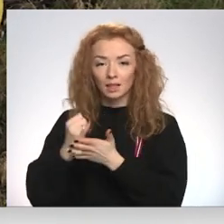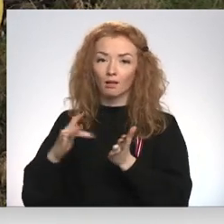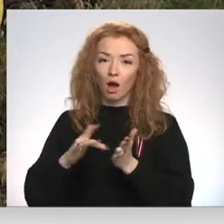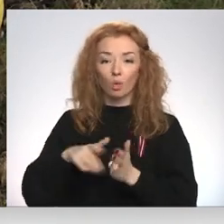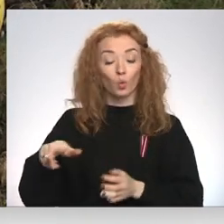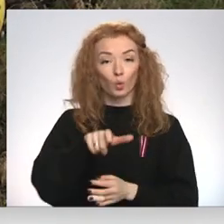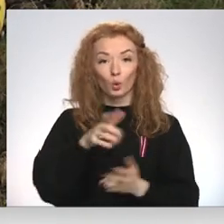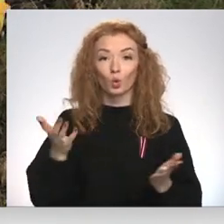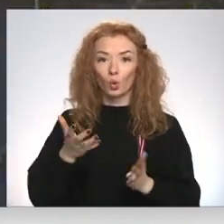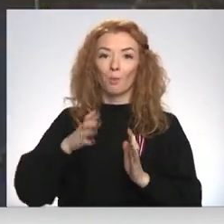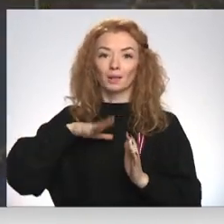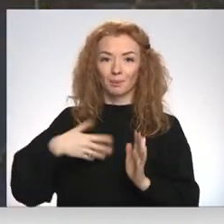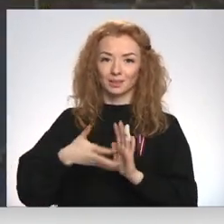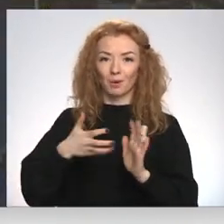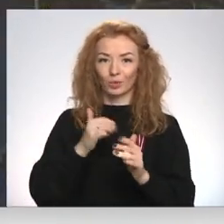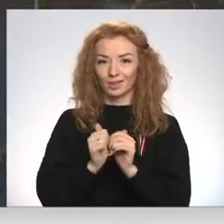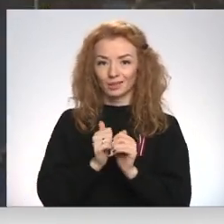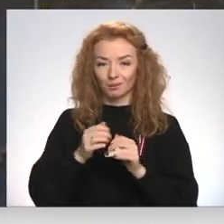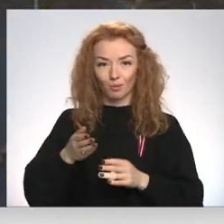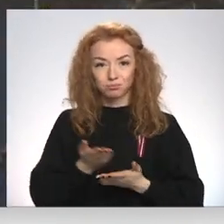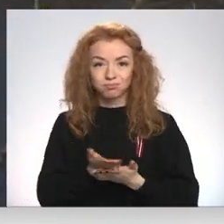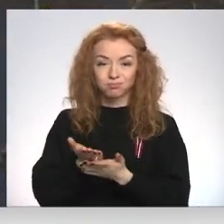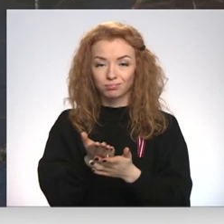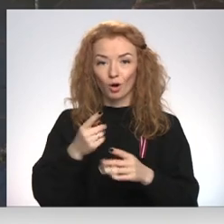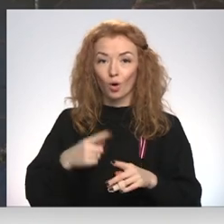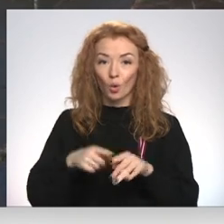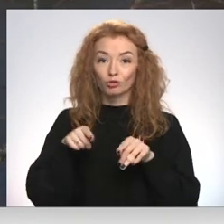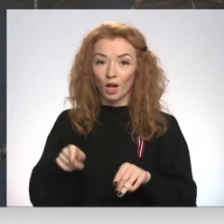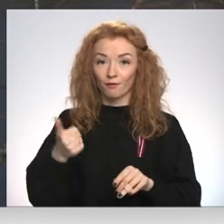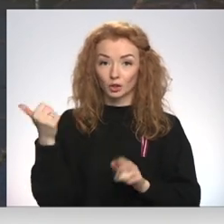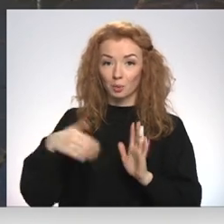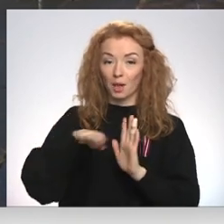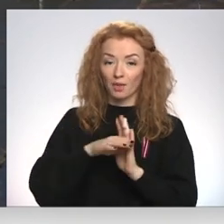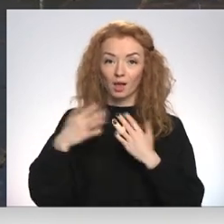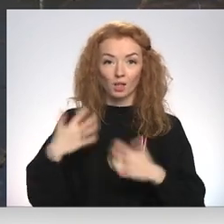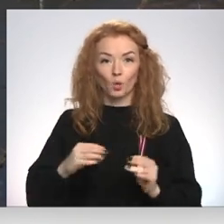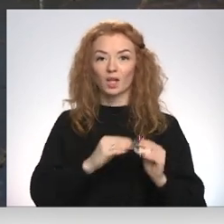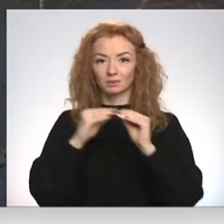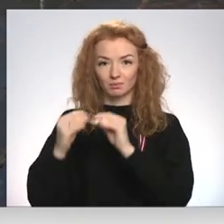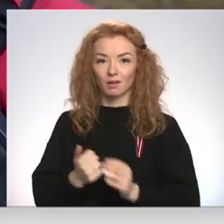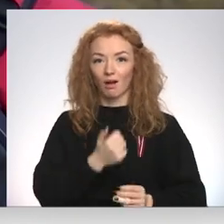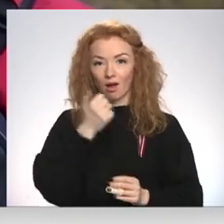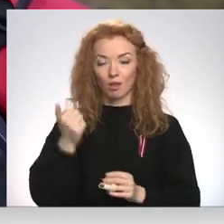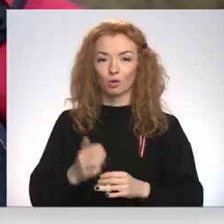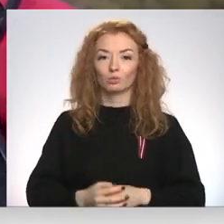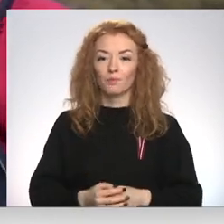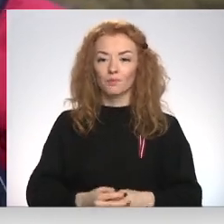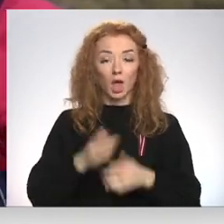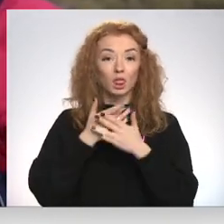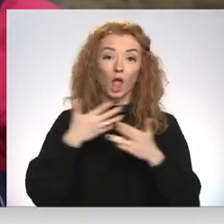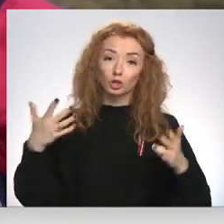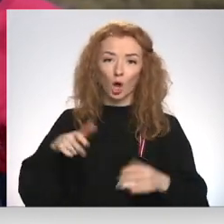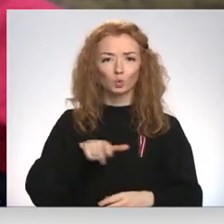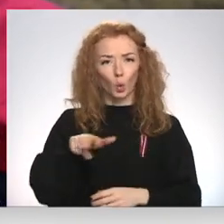tiek izmantota braukšanai. Laucesas upes sakopšanā Jānis piedalās jau vairāk nekā 10 gadus. Dažādas upes